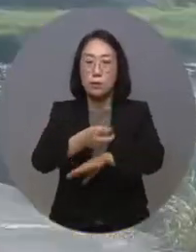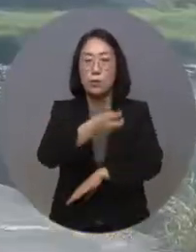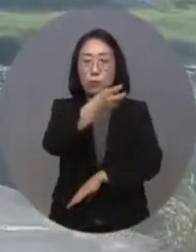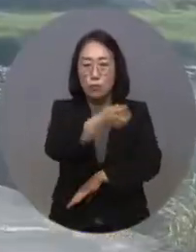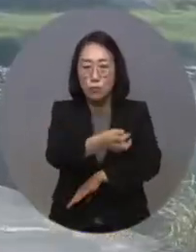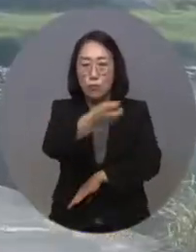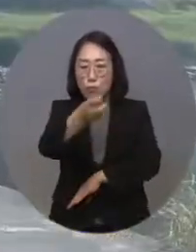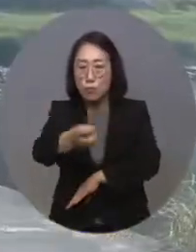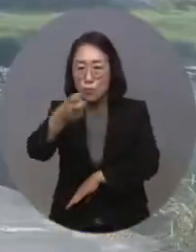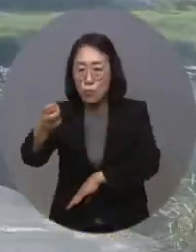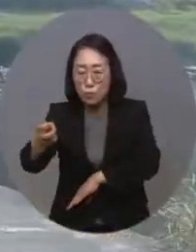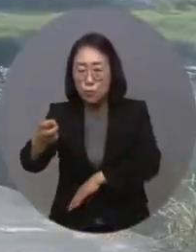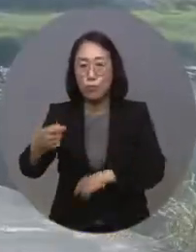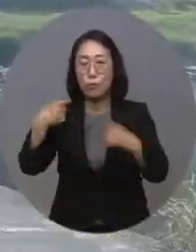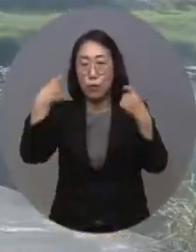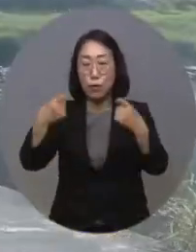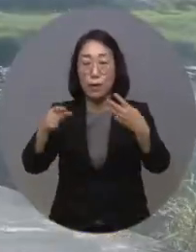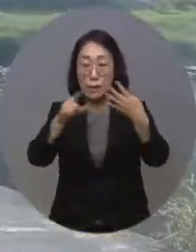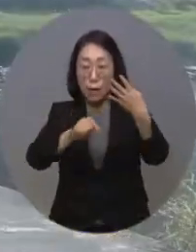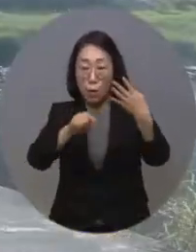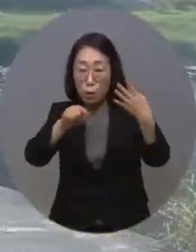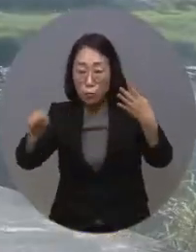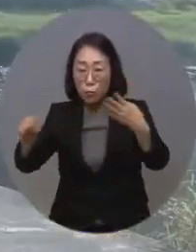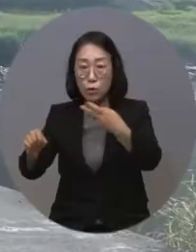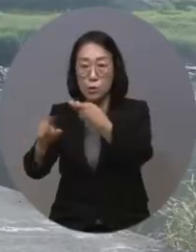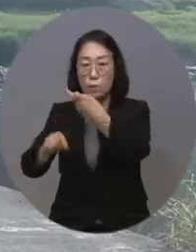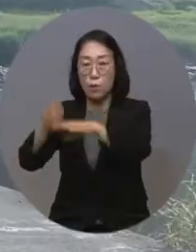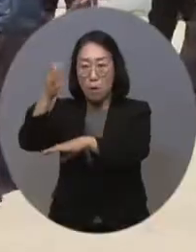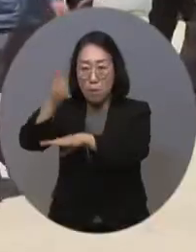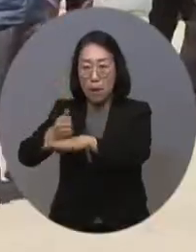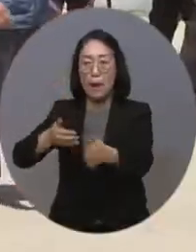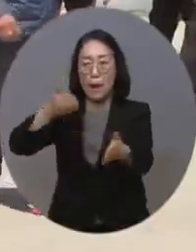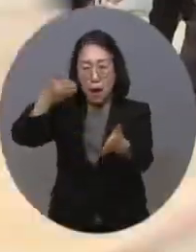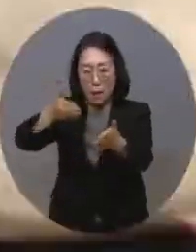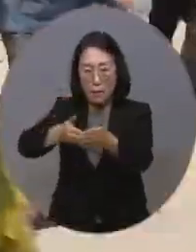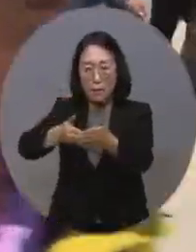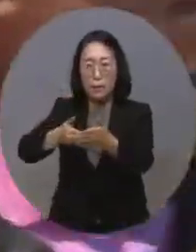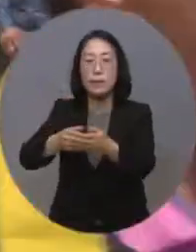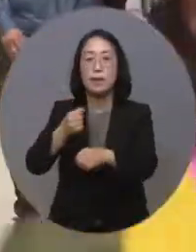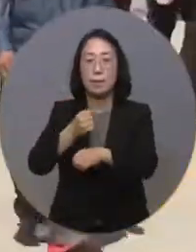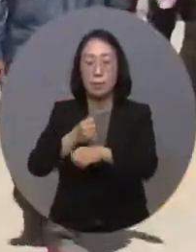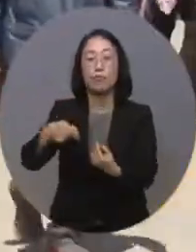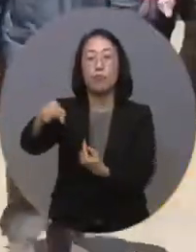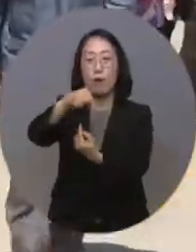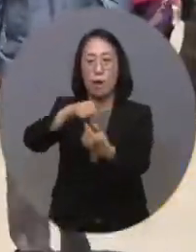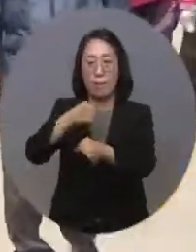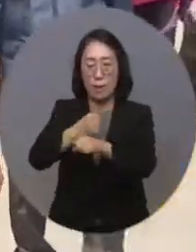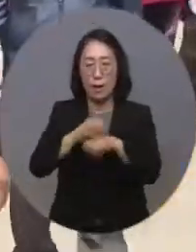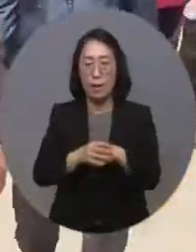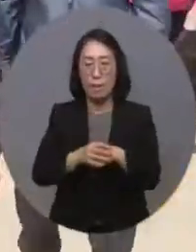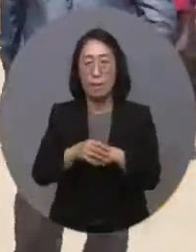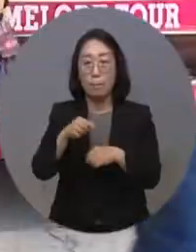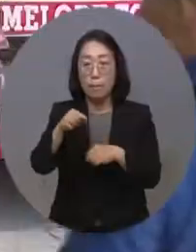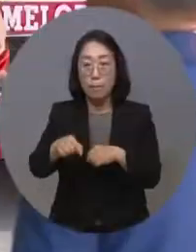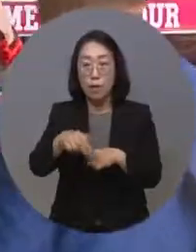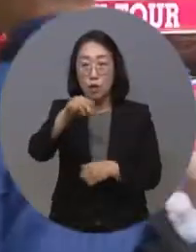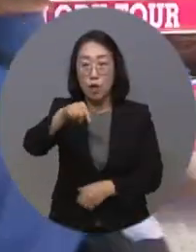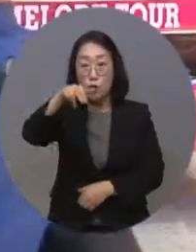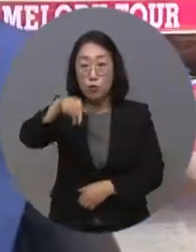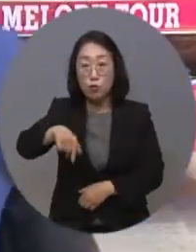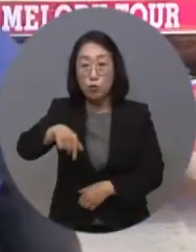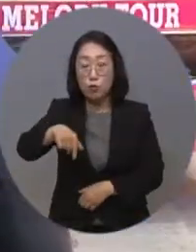투어를 4월부터 연말까지 운영합니다 시티투어 벗은 은 전쟁에서 출발에